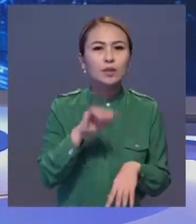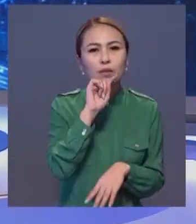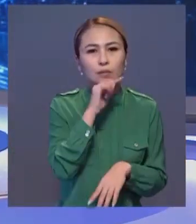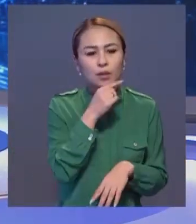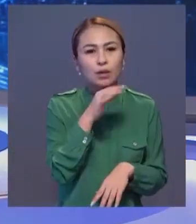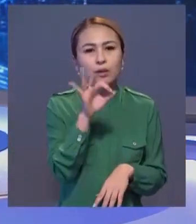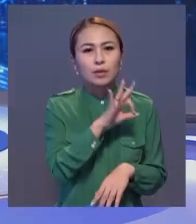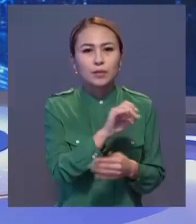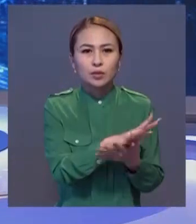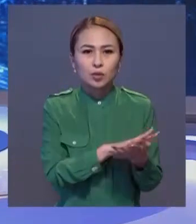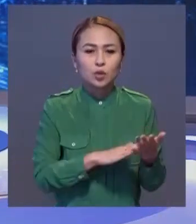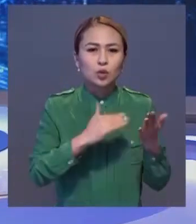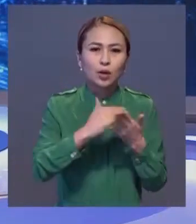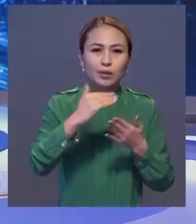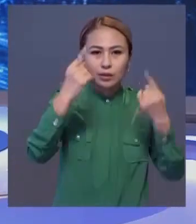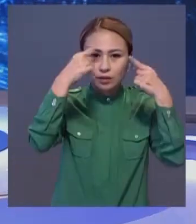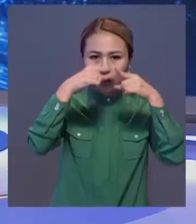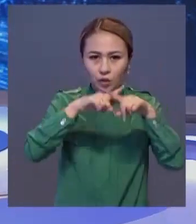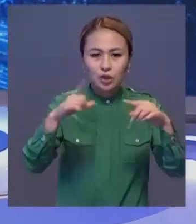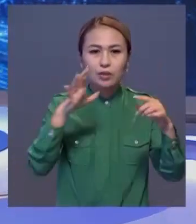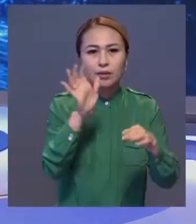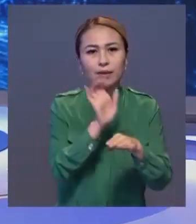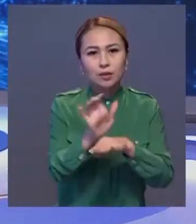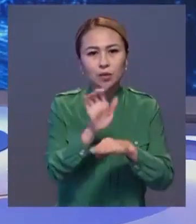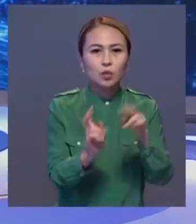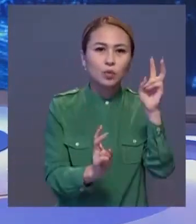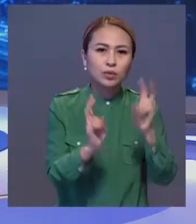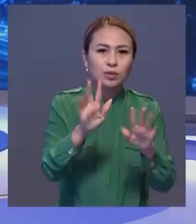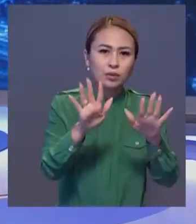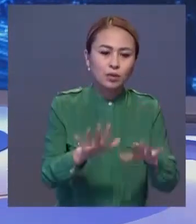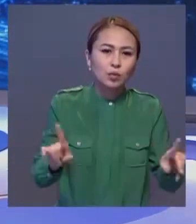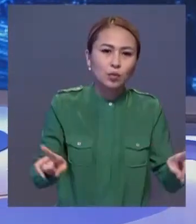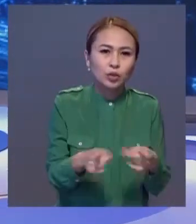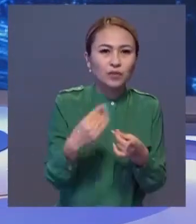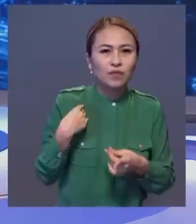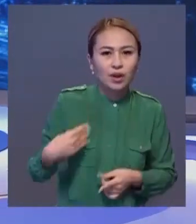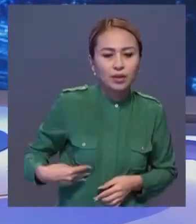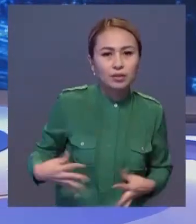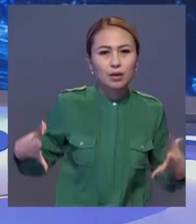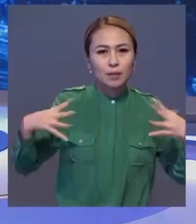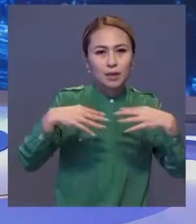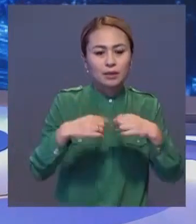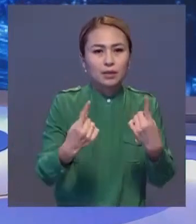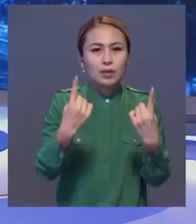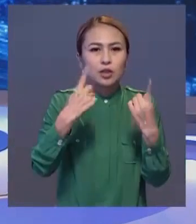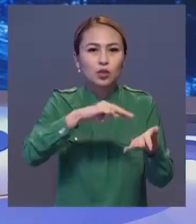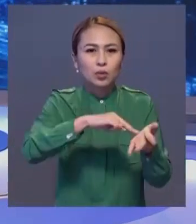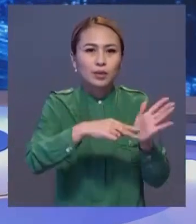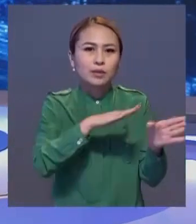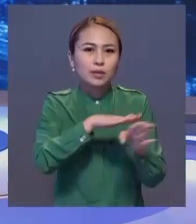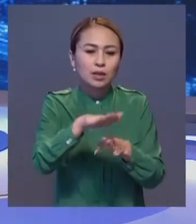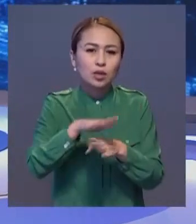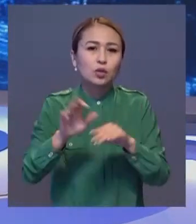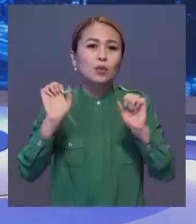отандық экономиканы әртараптандыру, жоғарғы технологиялық және экспорттық өндірістерді дамыту бойынша Франция мен бірлесе ірі